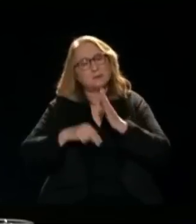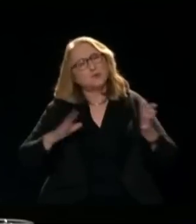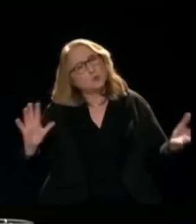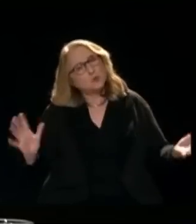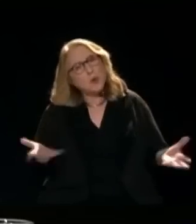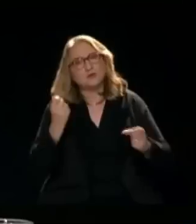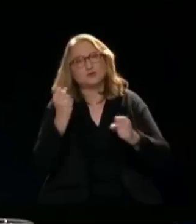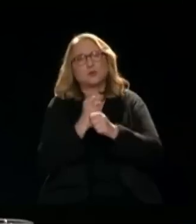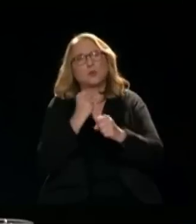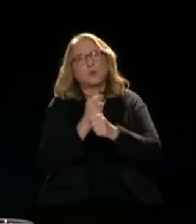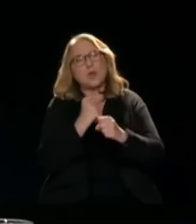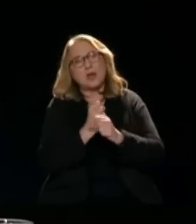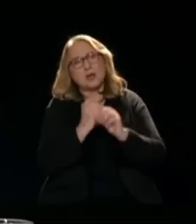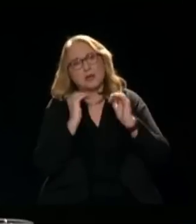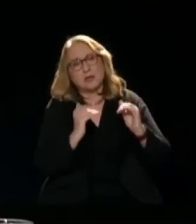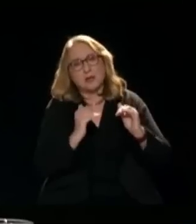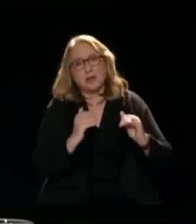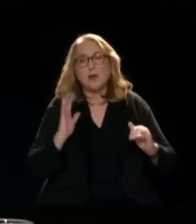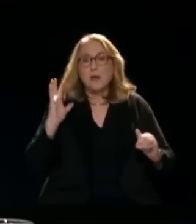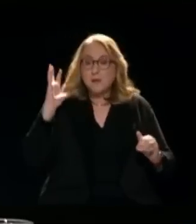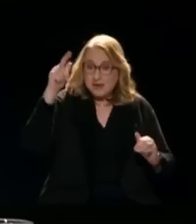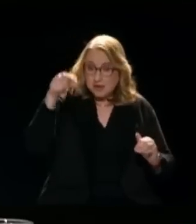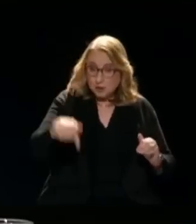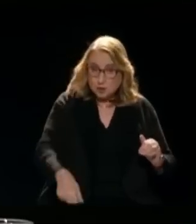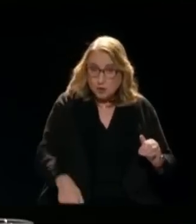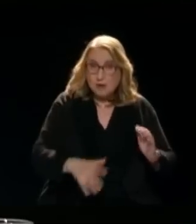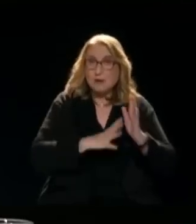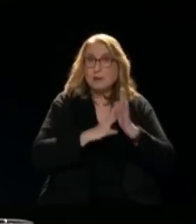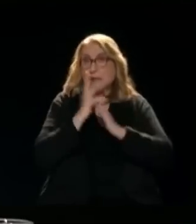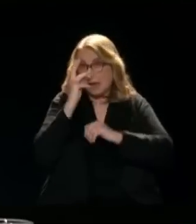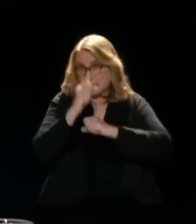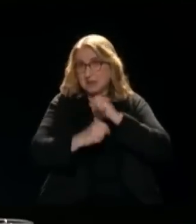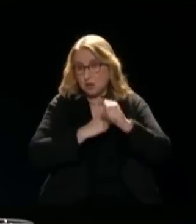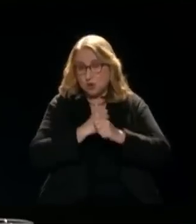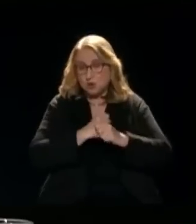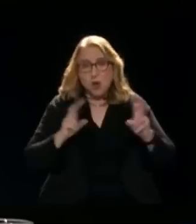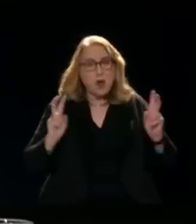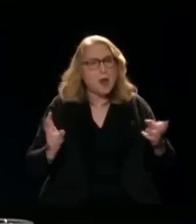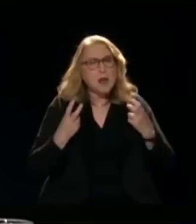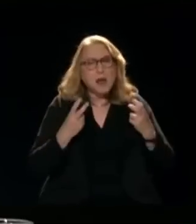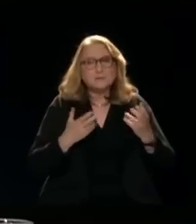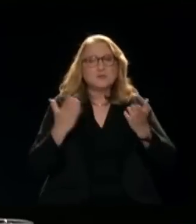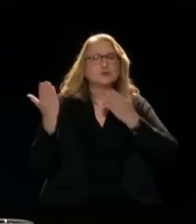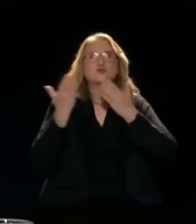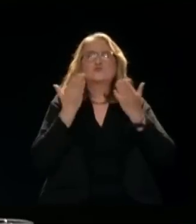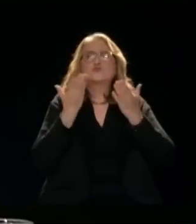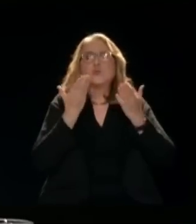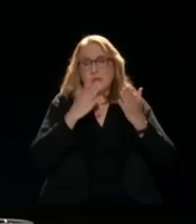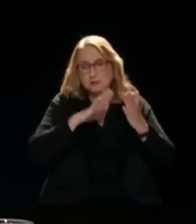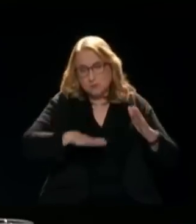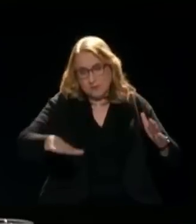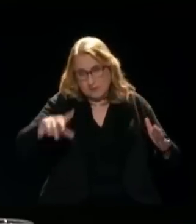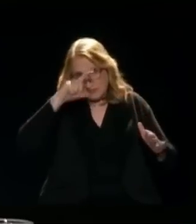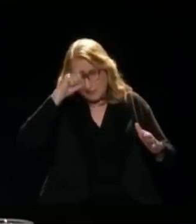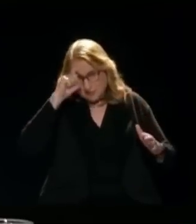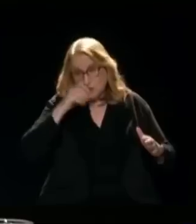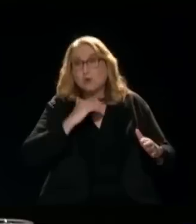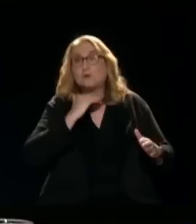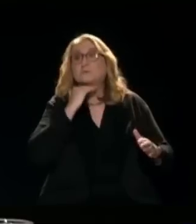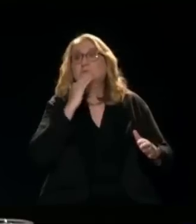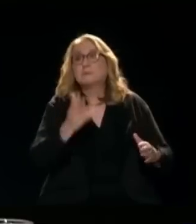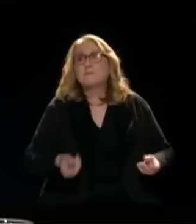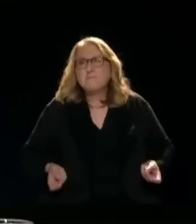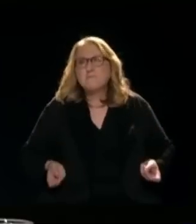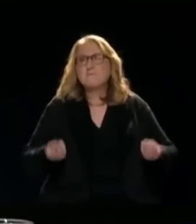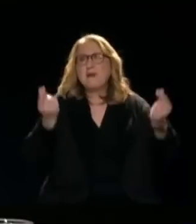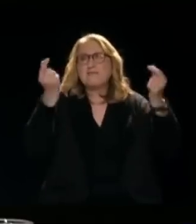διαπιστώσει ότι όχι μόνο δεν μπορεί να κρατήσει τη δουλειά του, δεν μπορεί να έχει εισόδημα, δεν μπορεί να το παιδί του να μείνει εδώ και να μπορέσει να δουλέψει. Γι' αυτό και